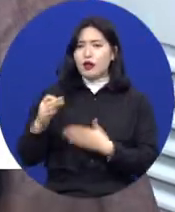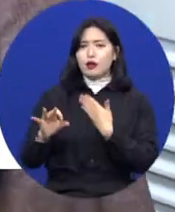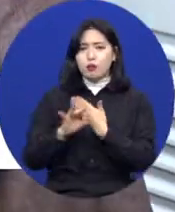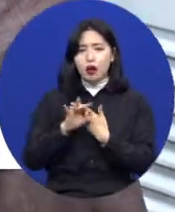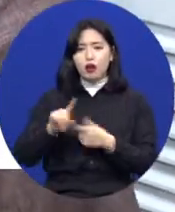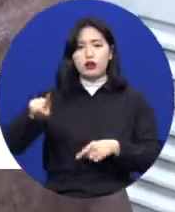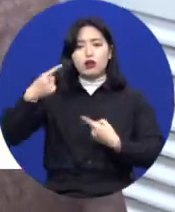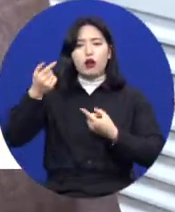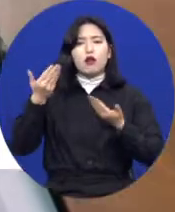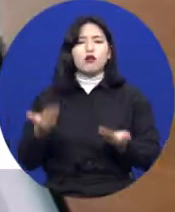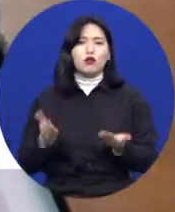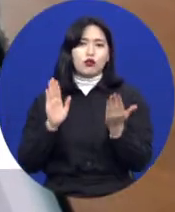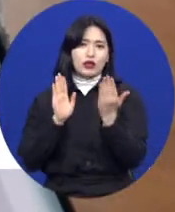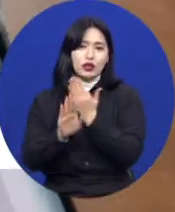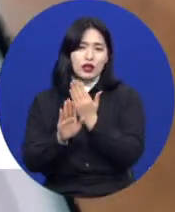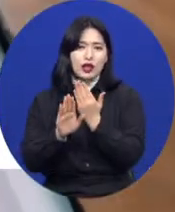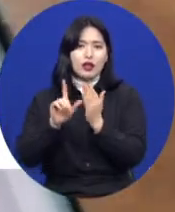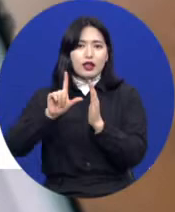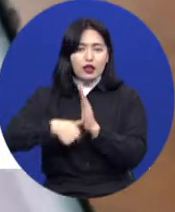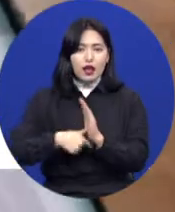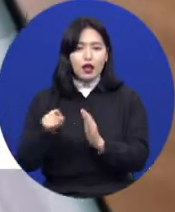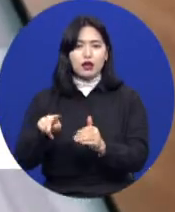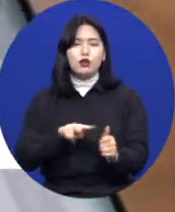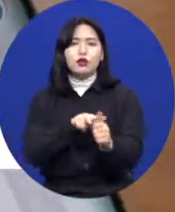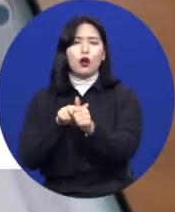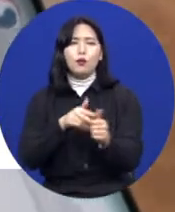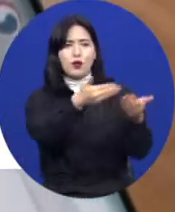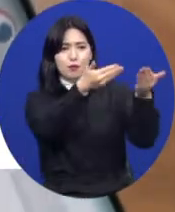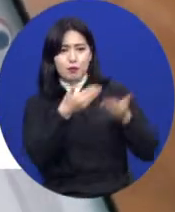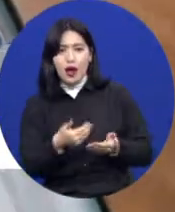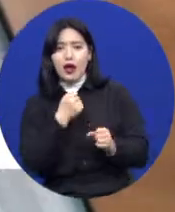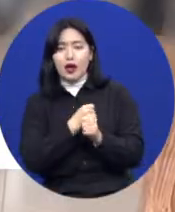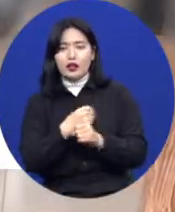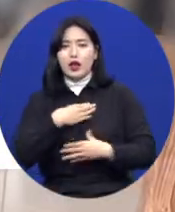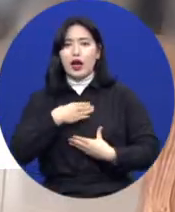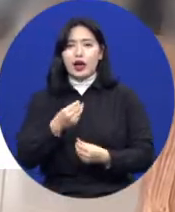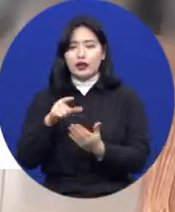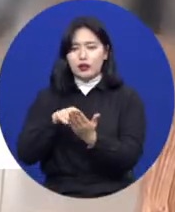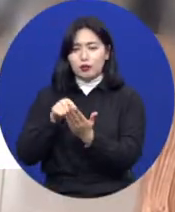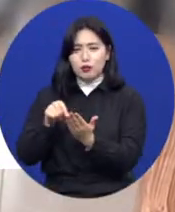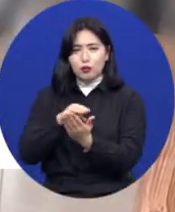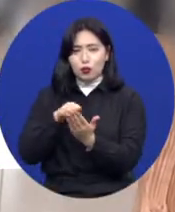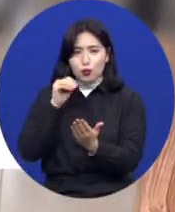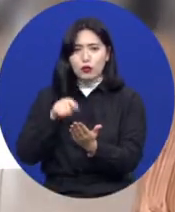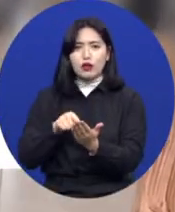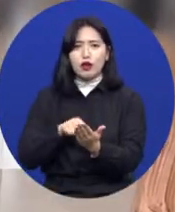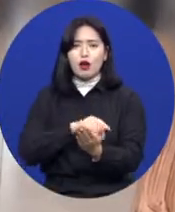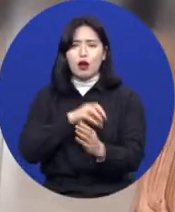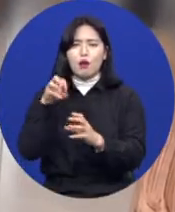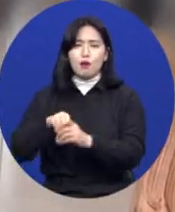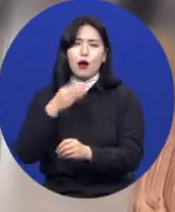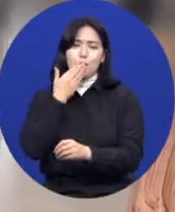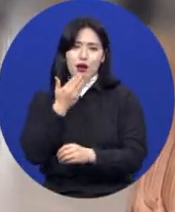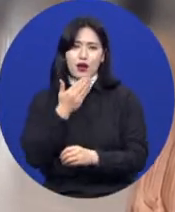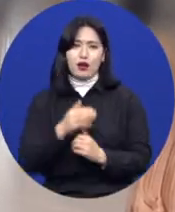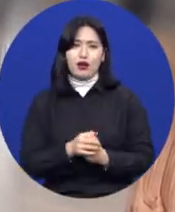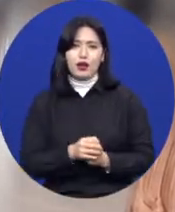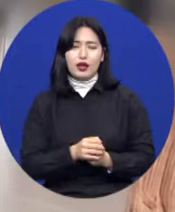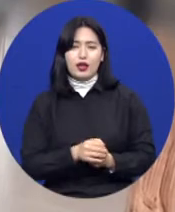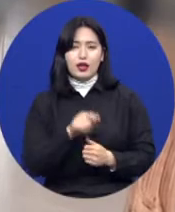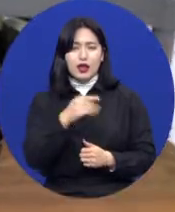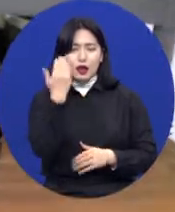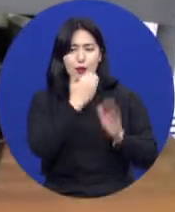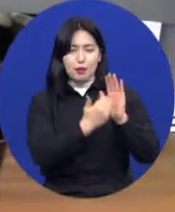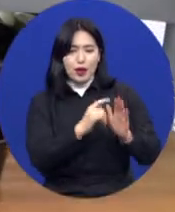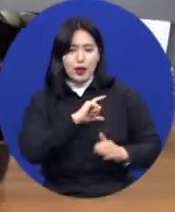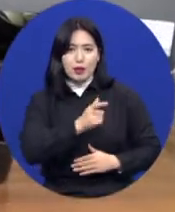연휴가 지나서야 관련 정보를 넘겨받아 제주 안심코드에 적용할 수 있을 것으로 보고 있습니다. 방역 패스를